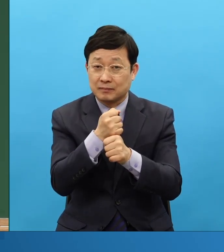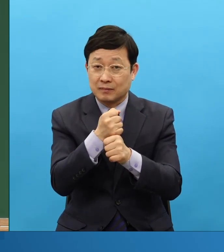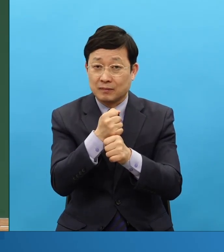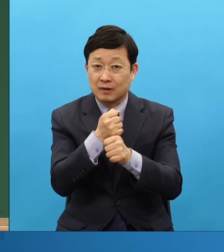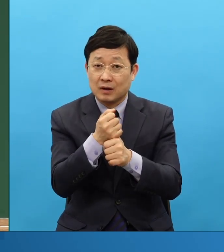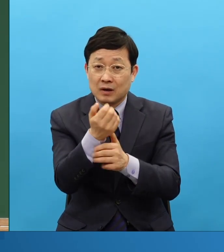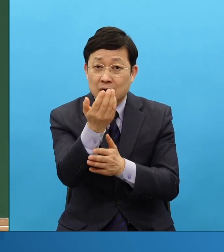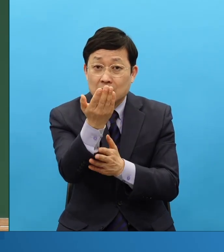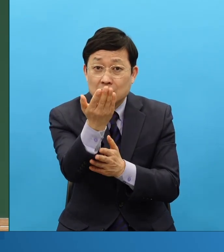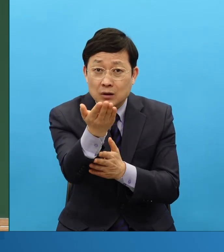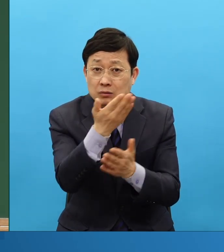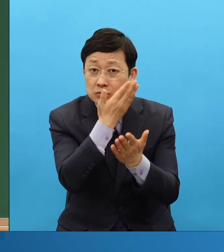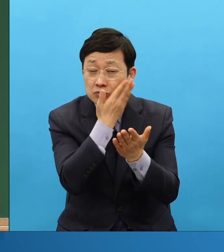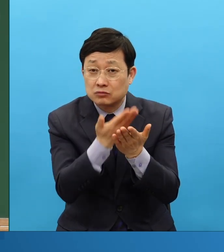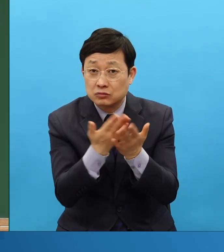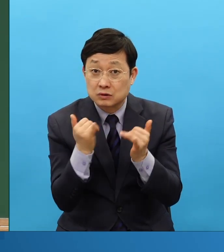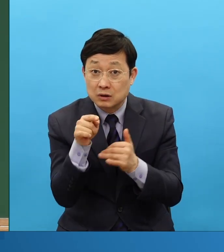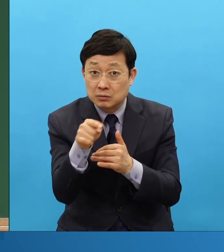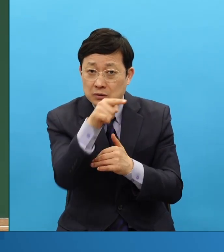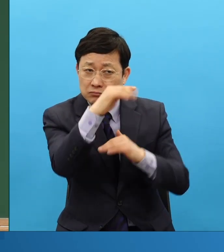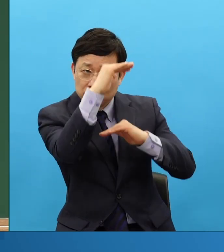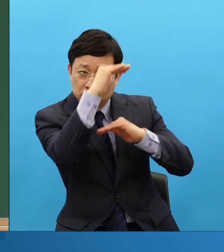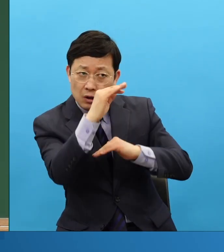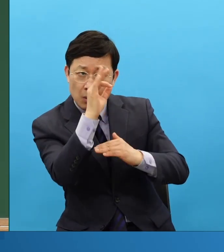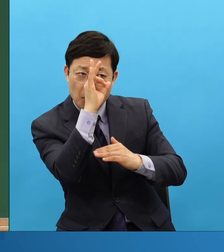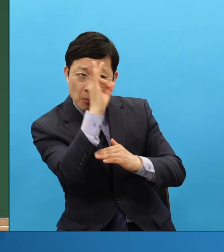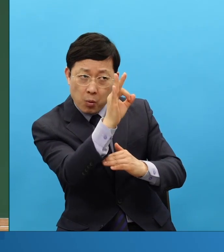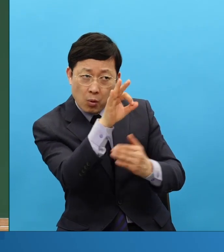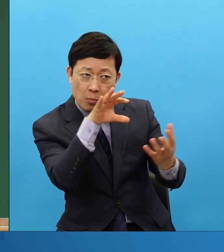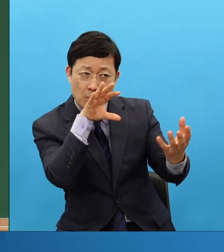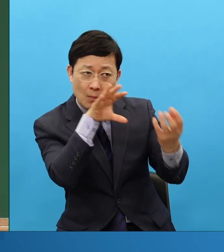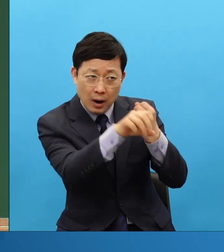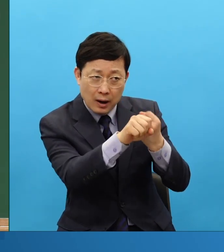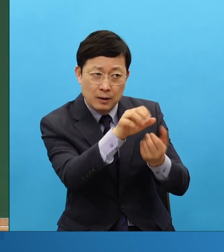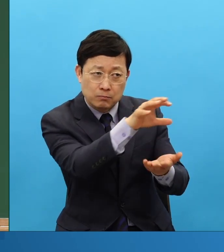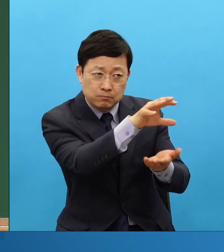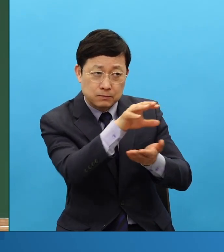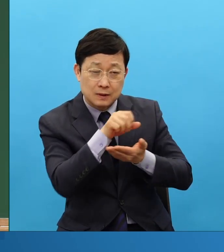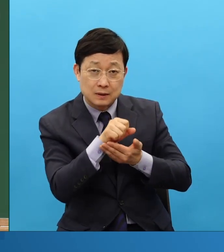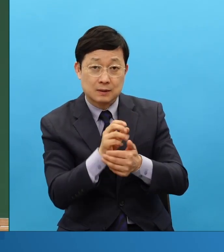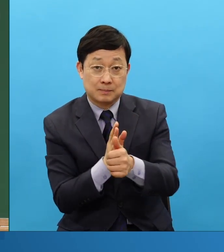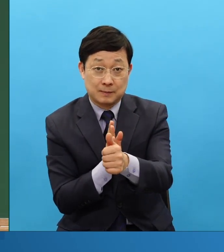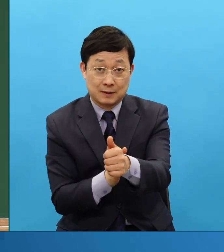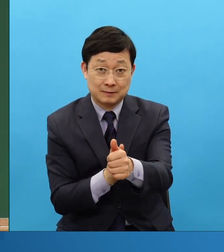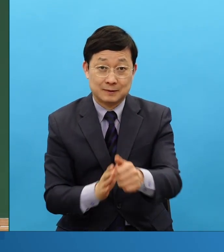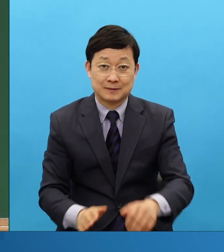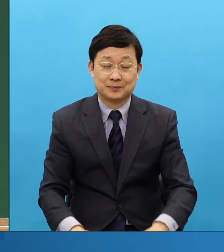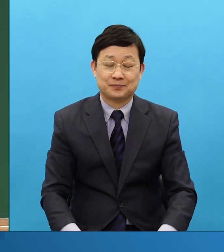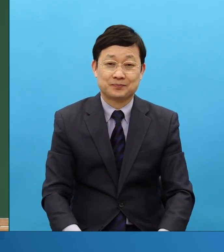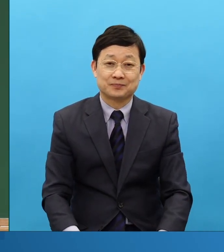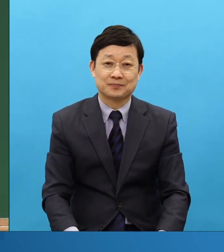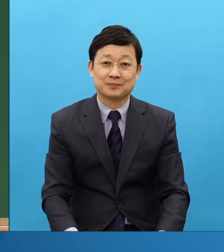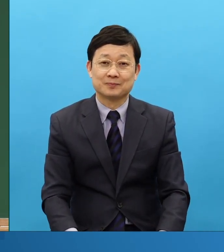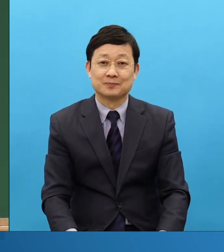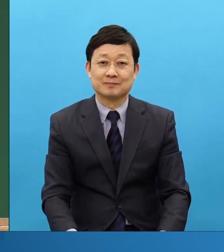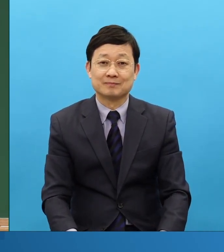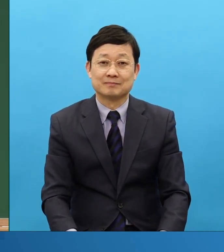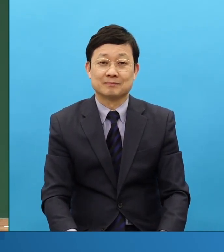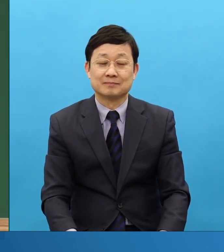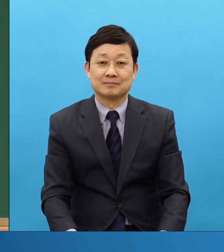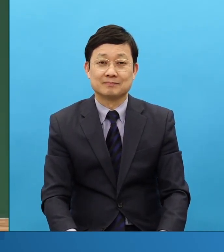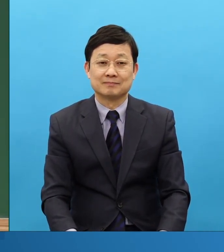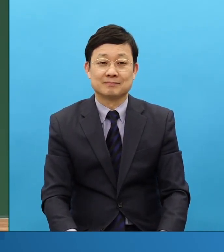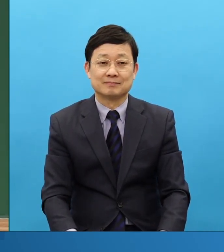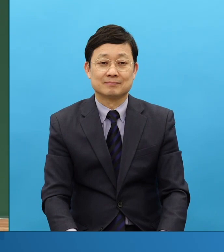보기 위해서 하는 거예요. Our church officers are so precious, and I'm sure that you're doing important work, but you are doing you're doing this in order to see